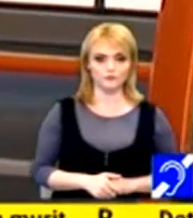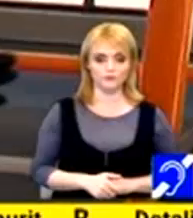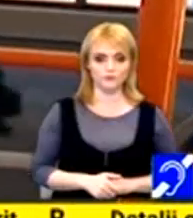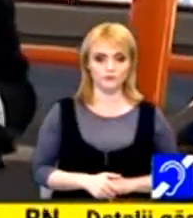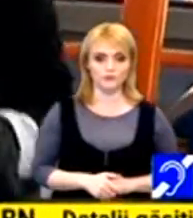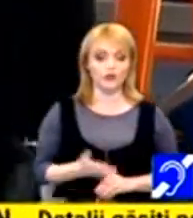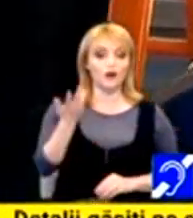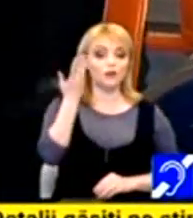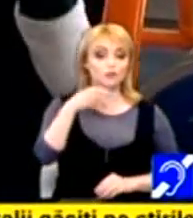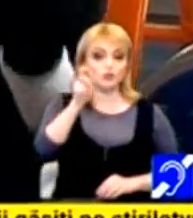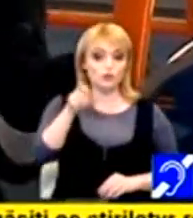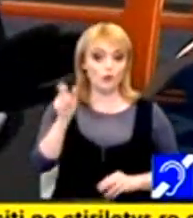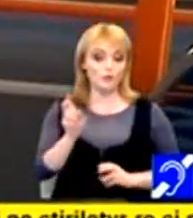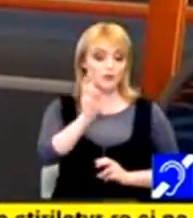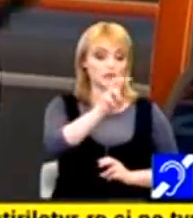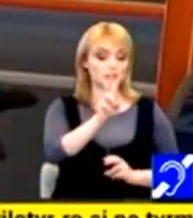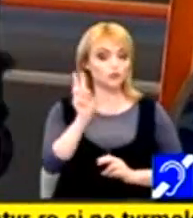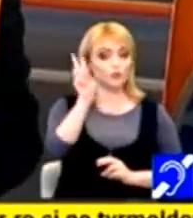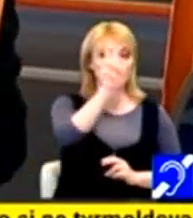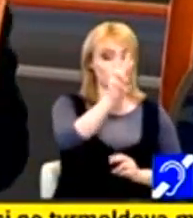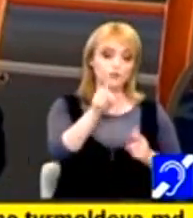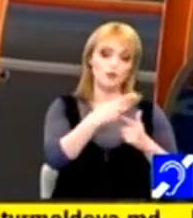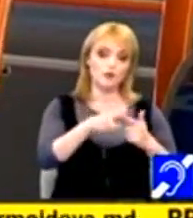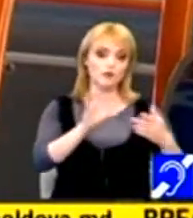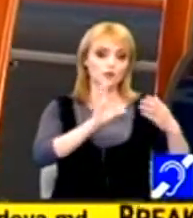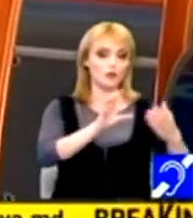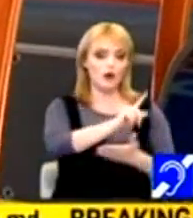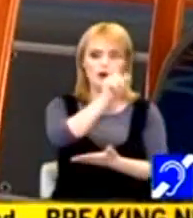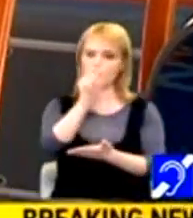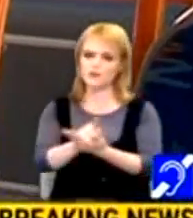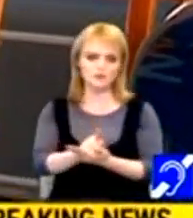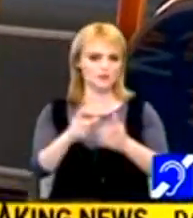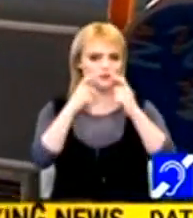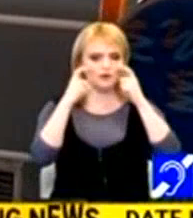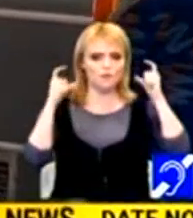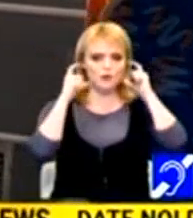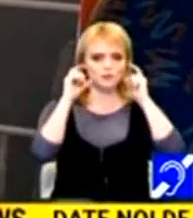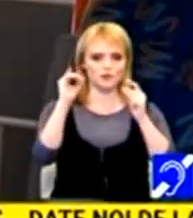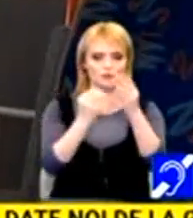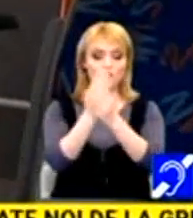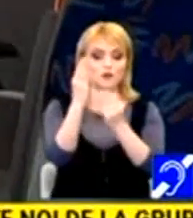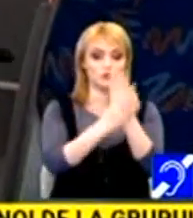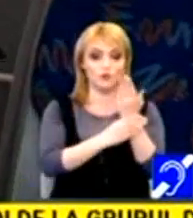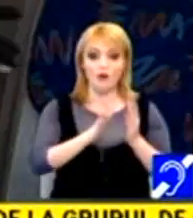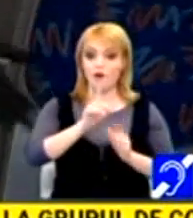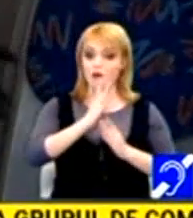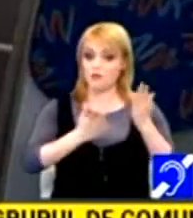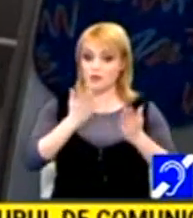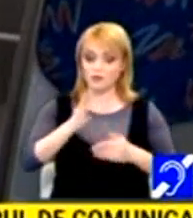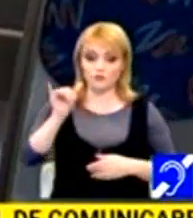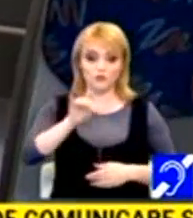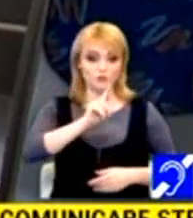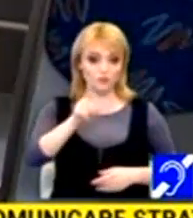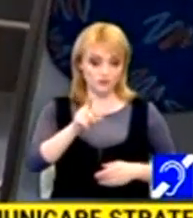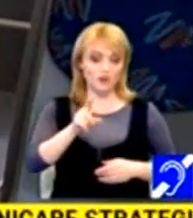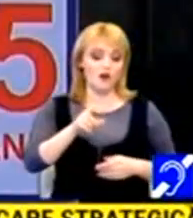Atunci când pasagerii intră în troleibuz sau în autobuz, sunt obligați să poarte mască și mănuși. În caz contrar, pot fi rugați de către